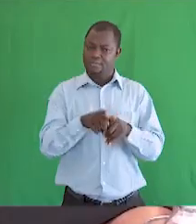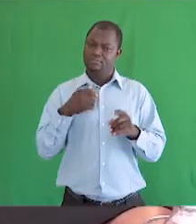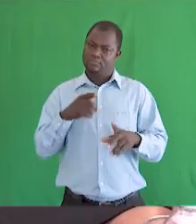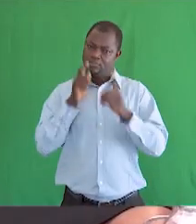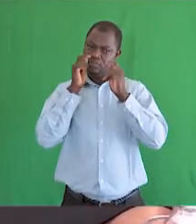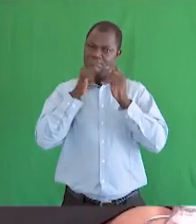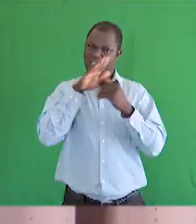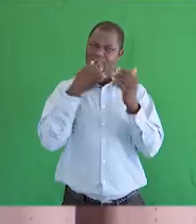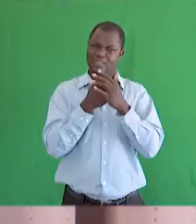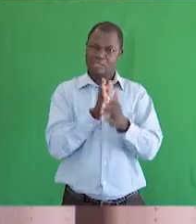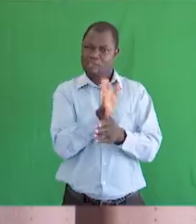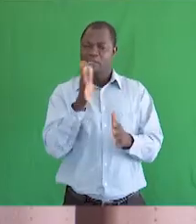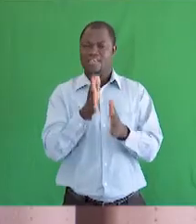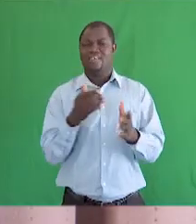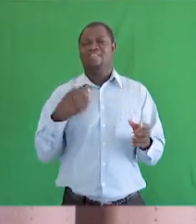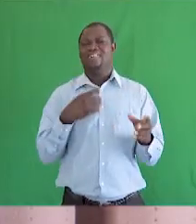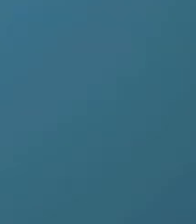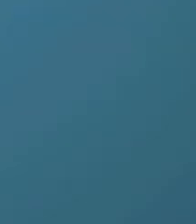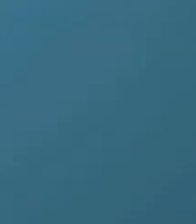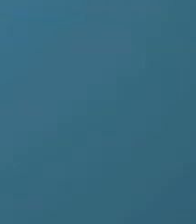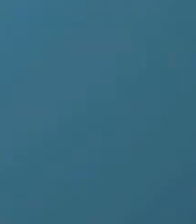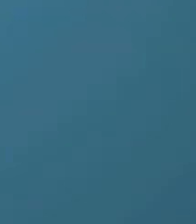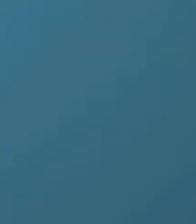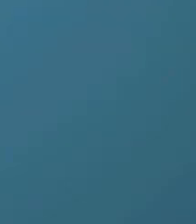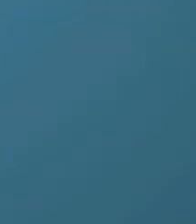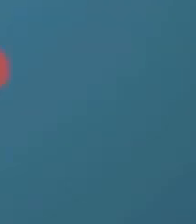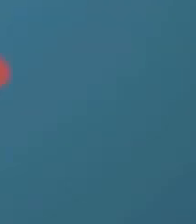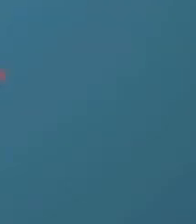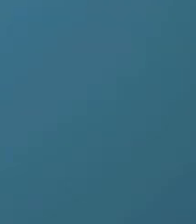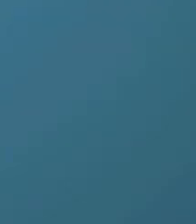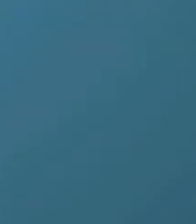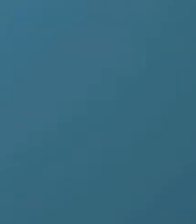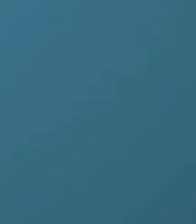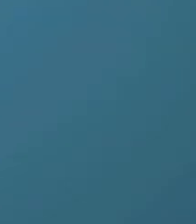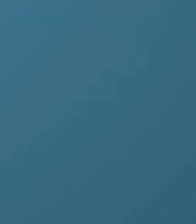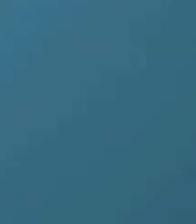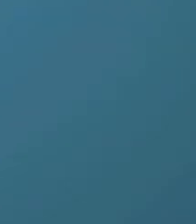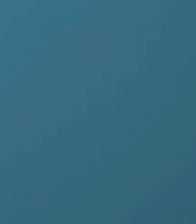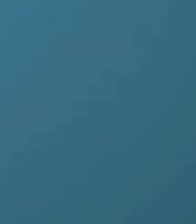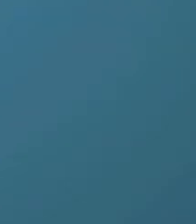haimbofa yakanyadzisira katisangana nemuchikamu chinotevera